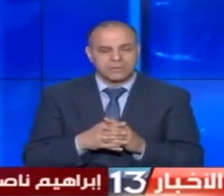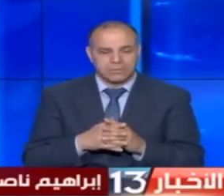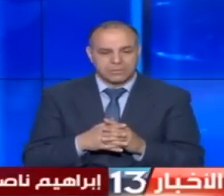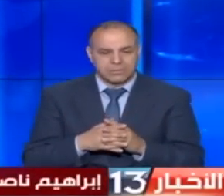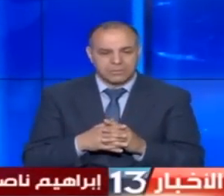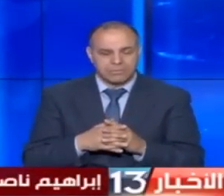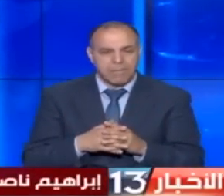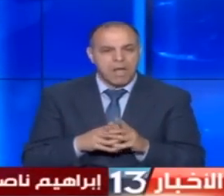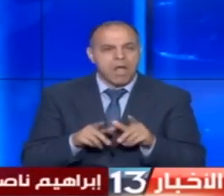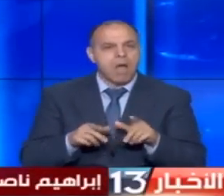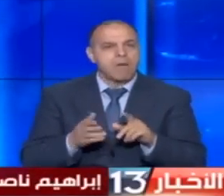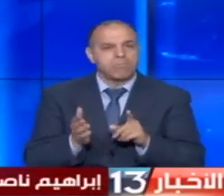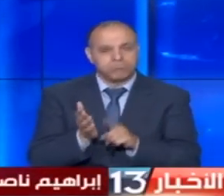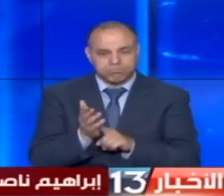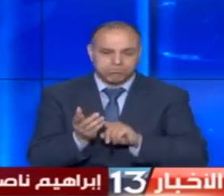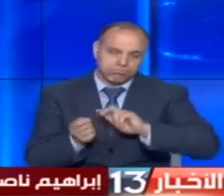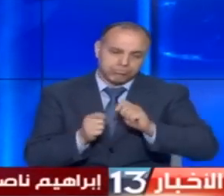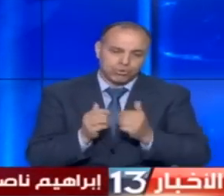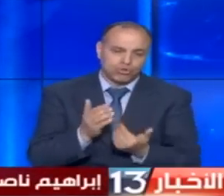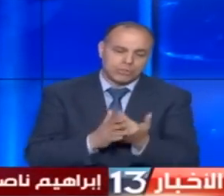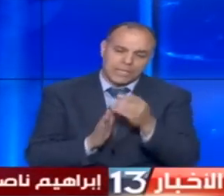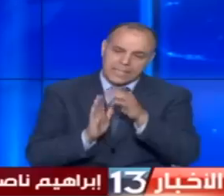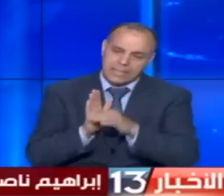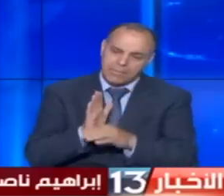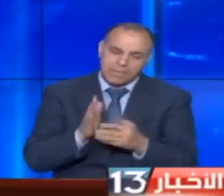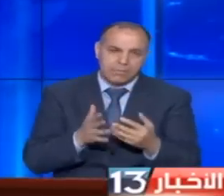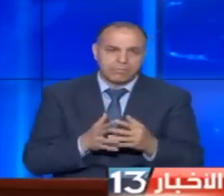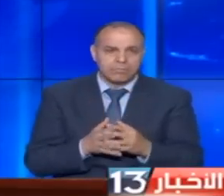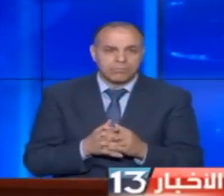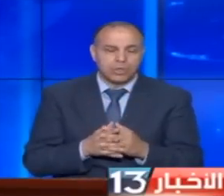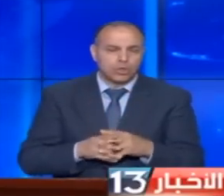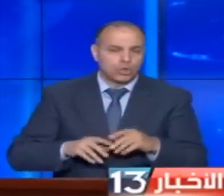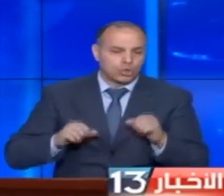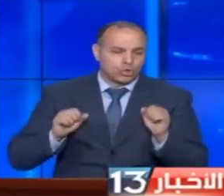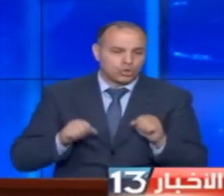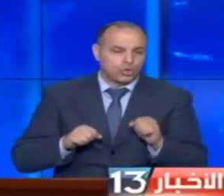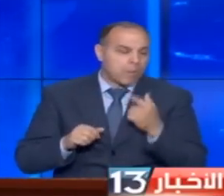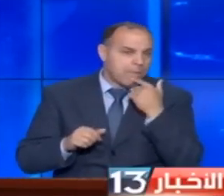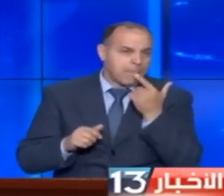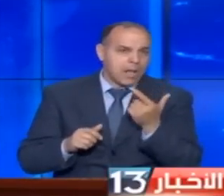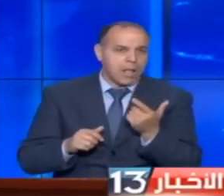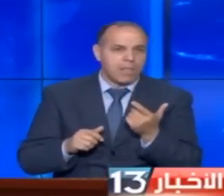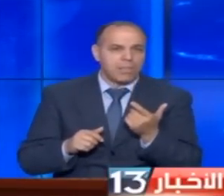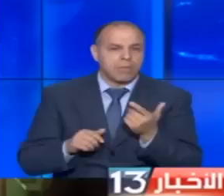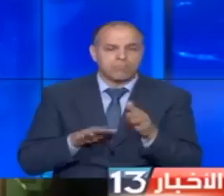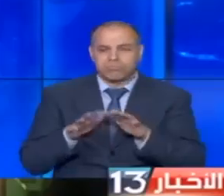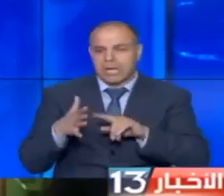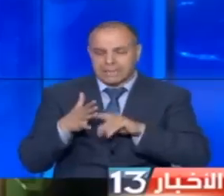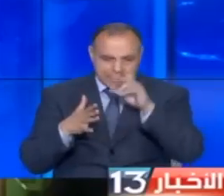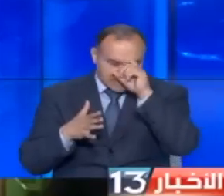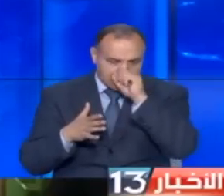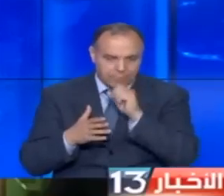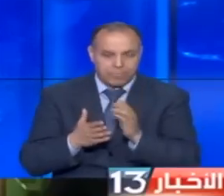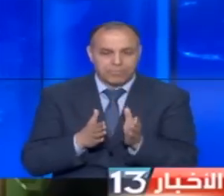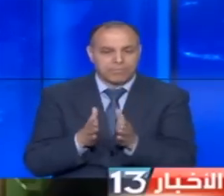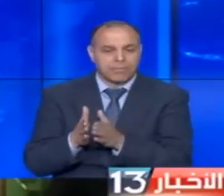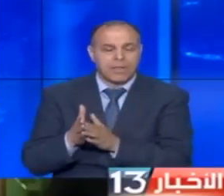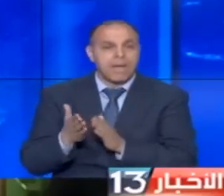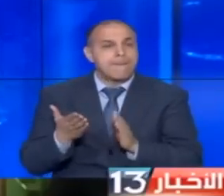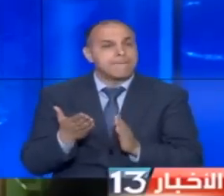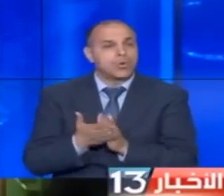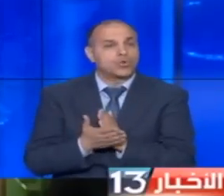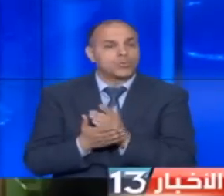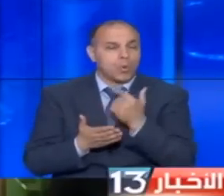وجوب اصدار في الشريعه ونصوص ترتيبه يمكن ينتج عنها تشعب الاجراءات ويهدف المشروع الى